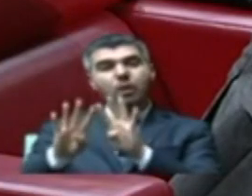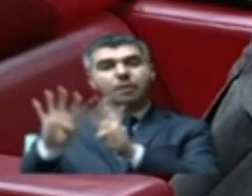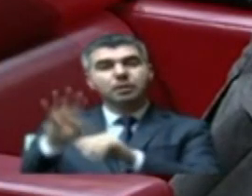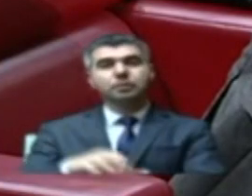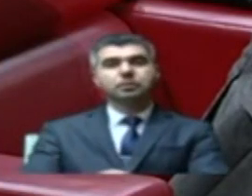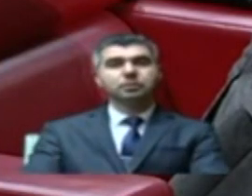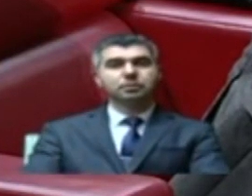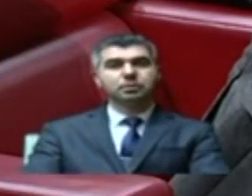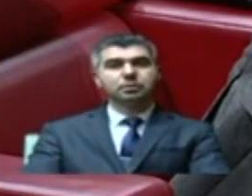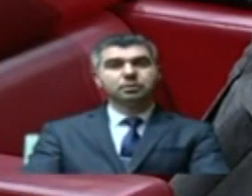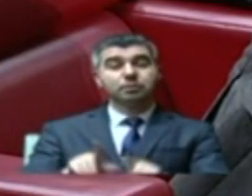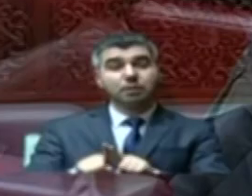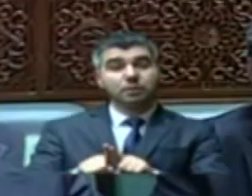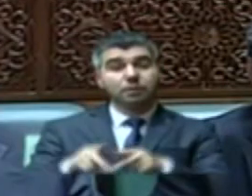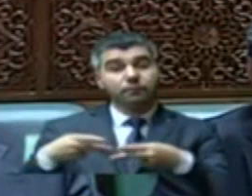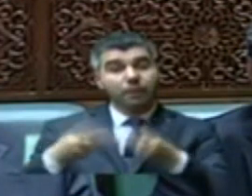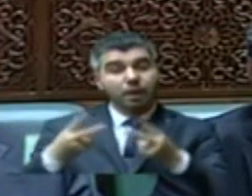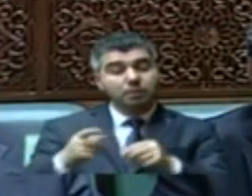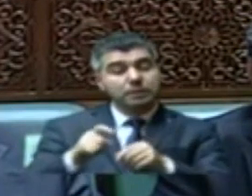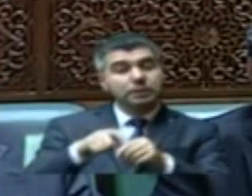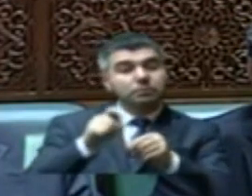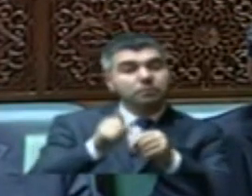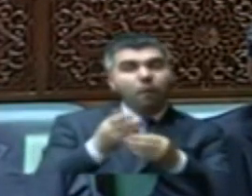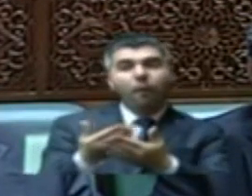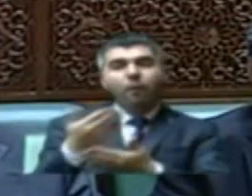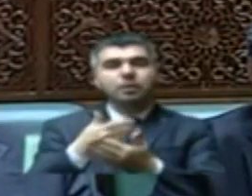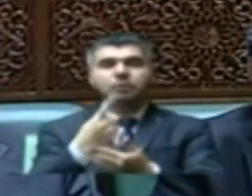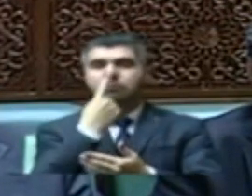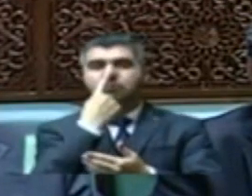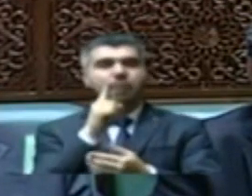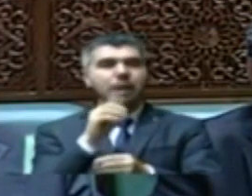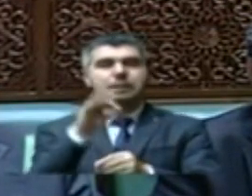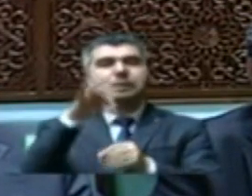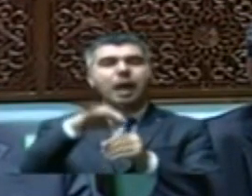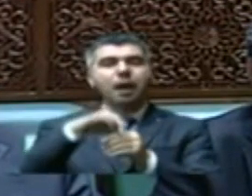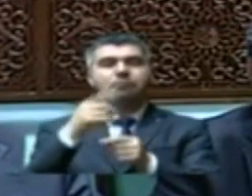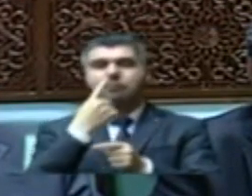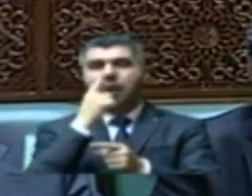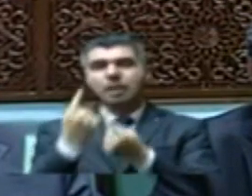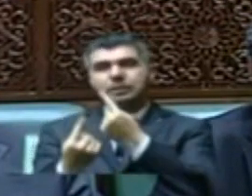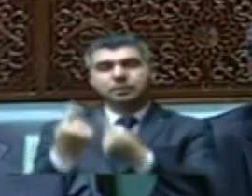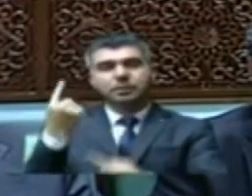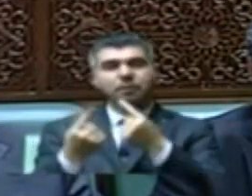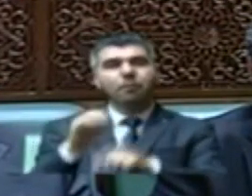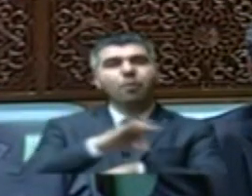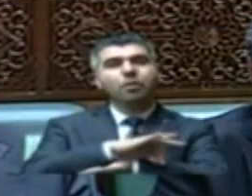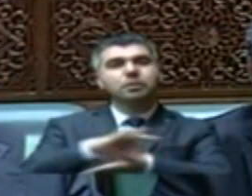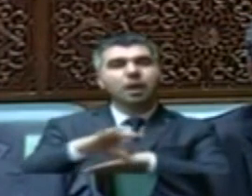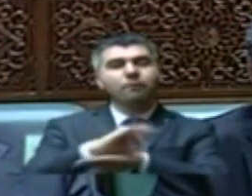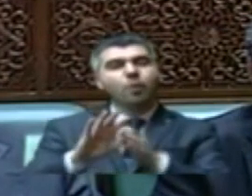10 يونيو 2014. وهذه الدورة عرفت انسحاب ديال كل الممثلين ديال الموظفين بمختلف